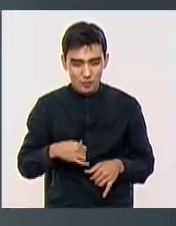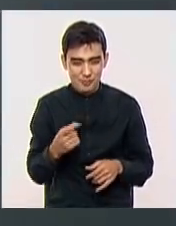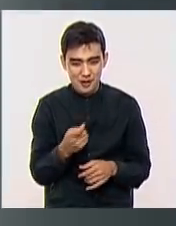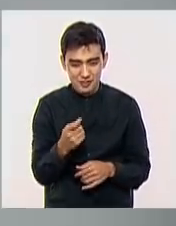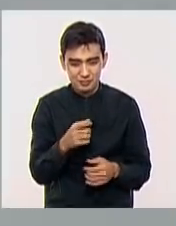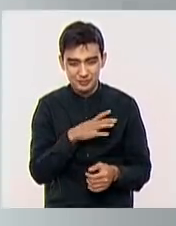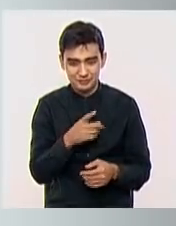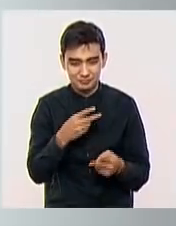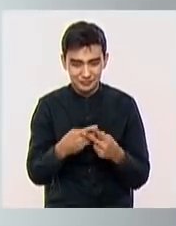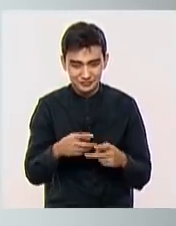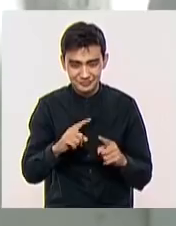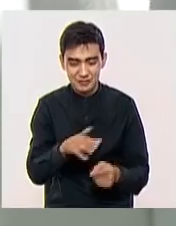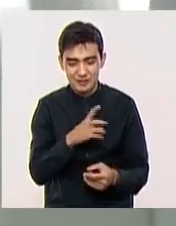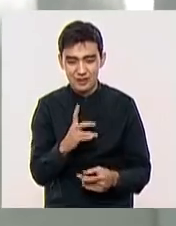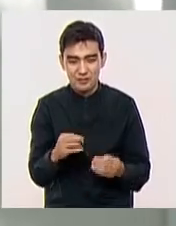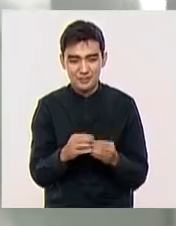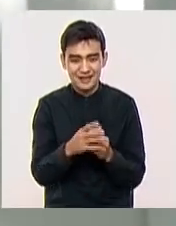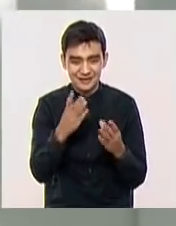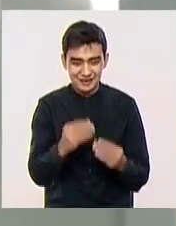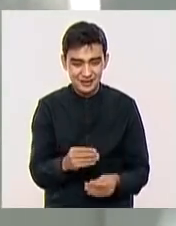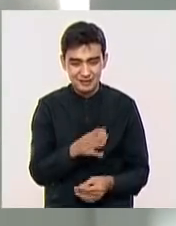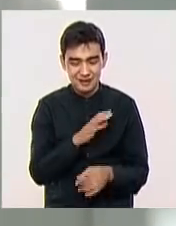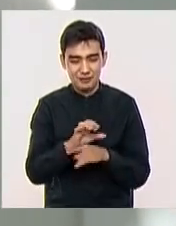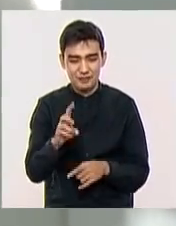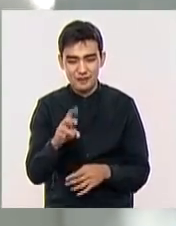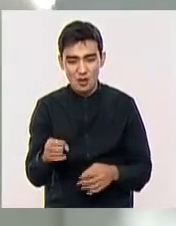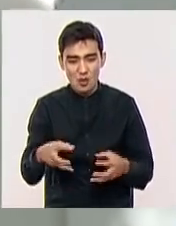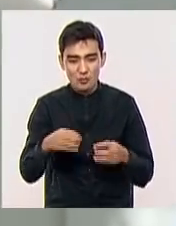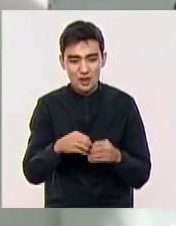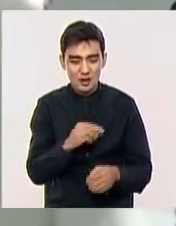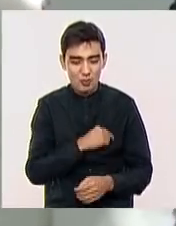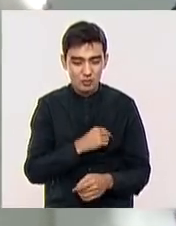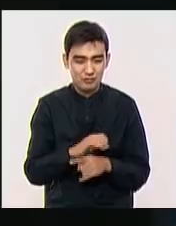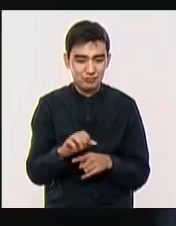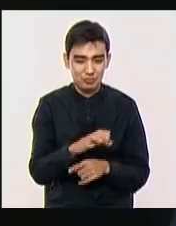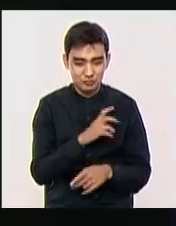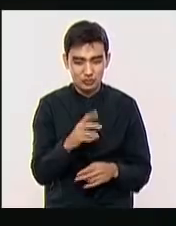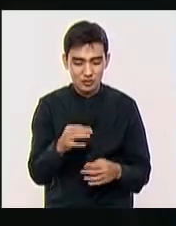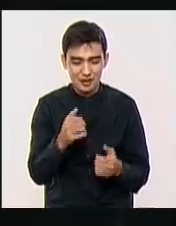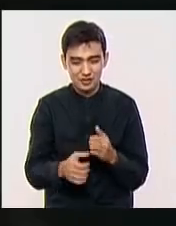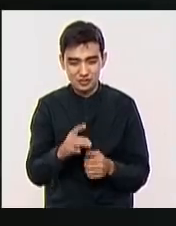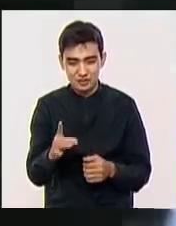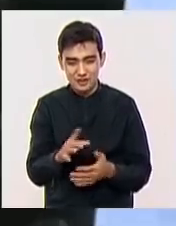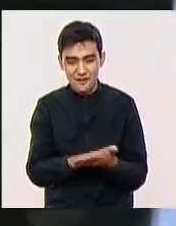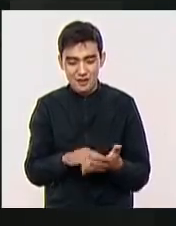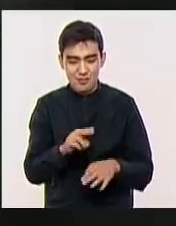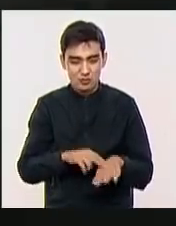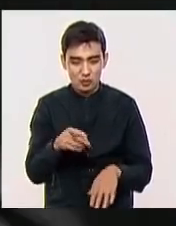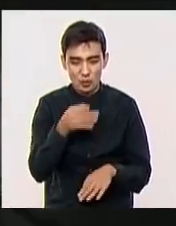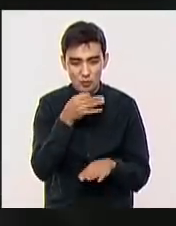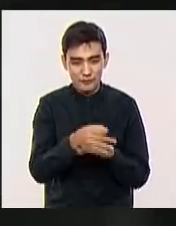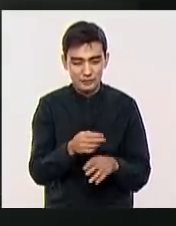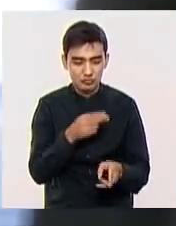и даже сажали под арест на 15 суток или отправляли на общественные работы. После каждого заявления в полицию он пишет